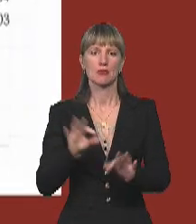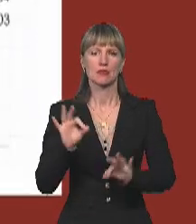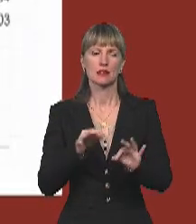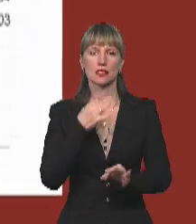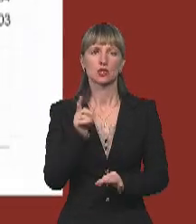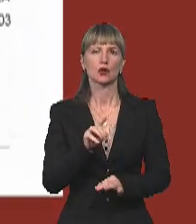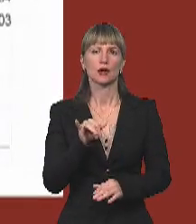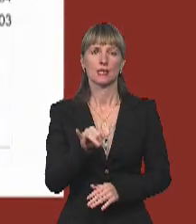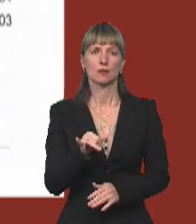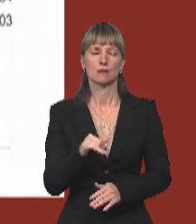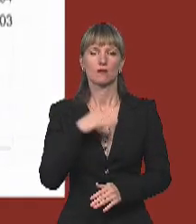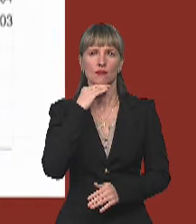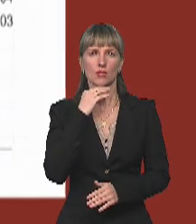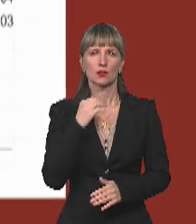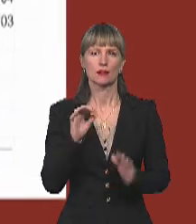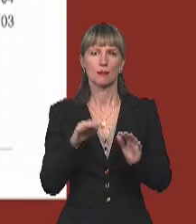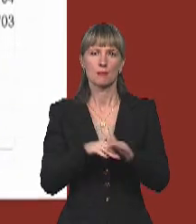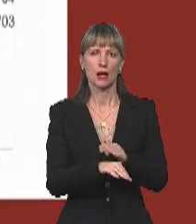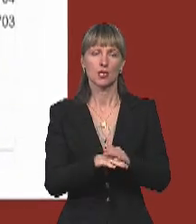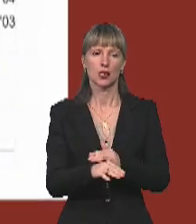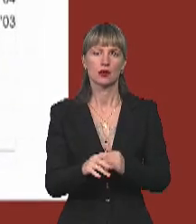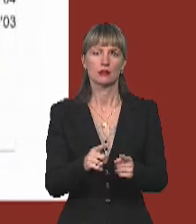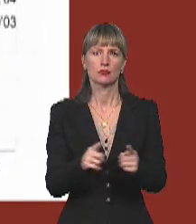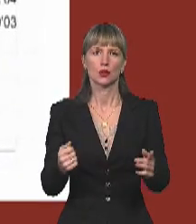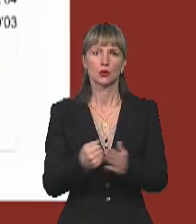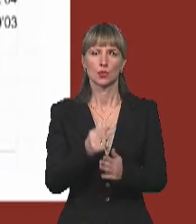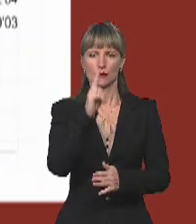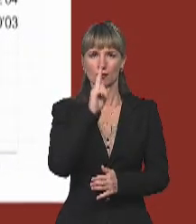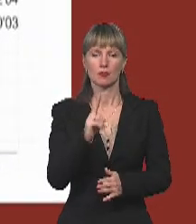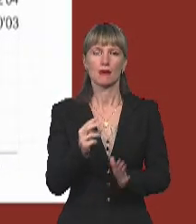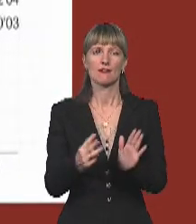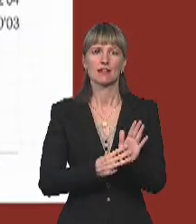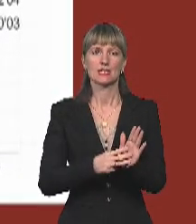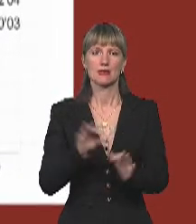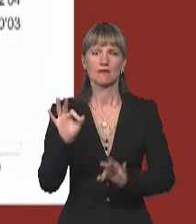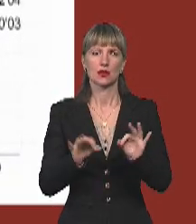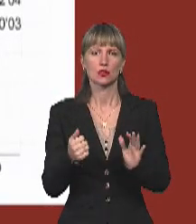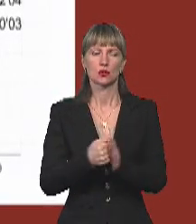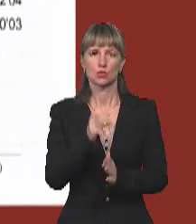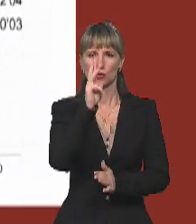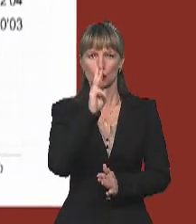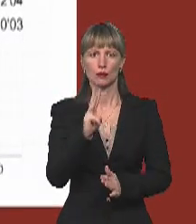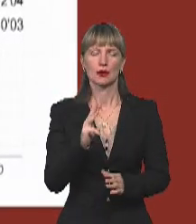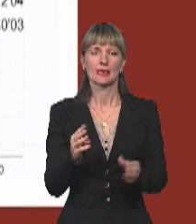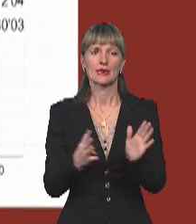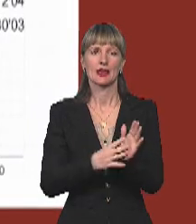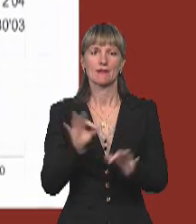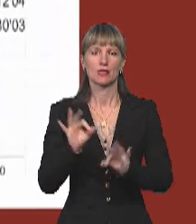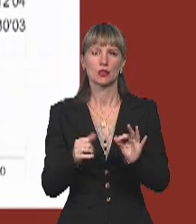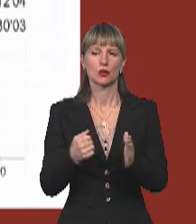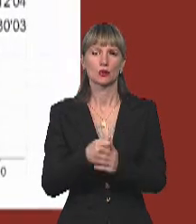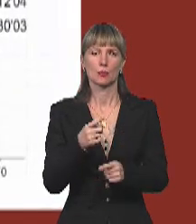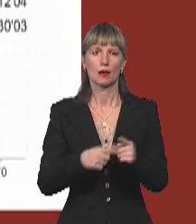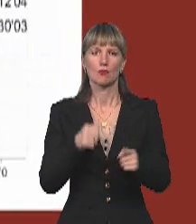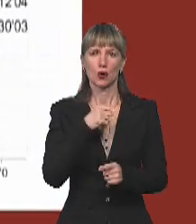зазначили, що їм вистачить збережень на термін до 2 місяців, 8% – до 3 місяців, 9% – до півроку